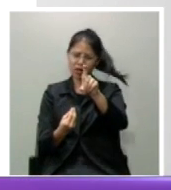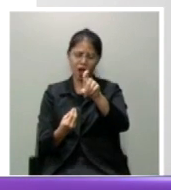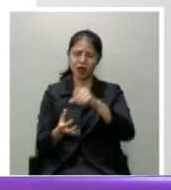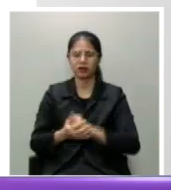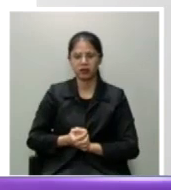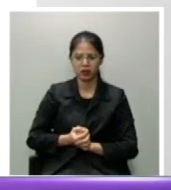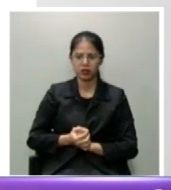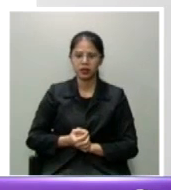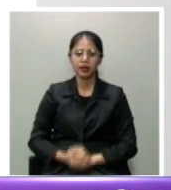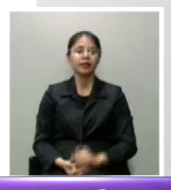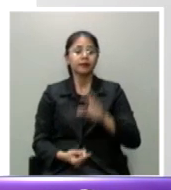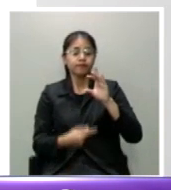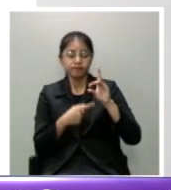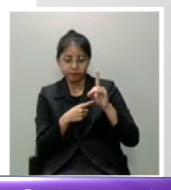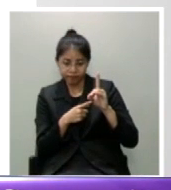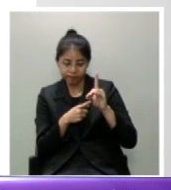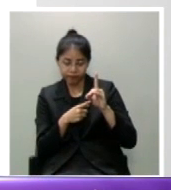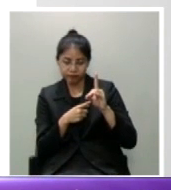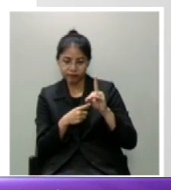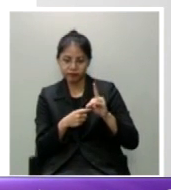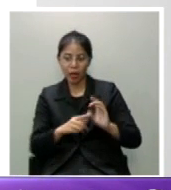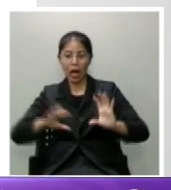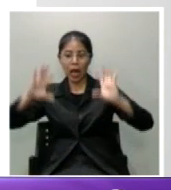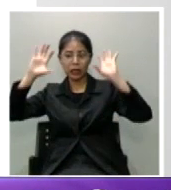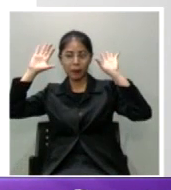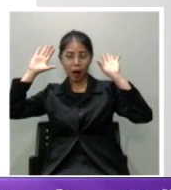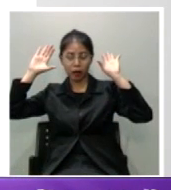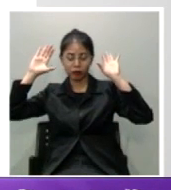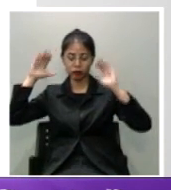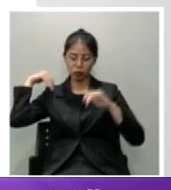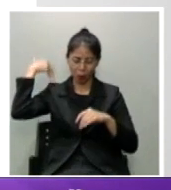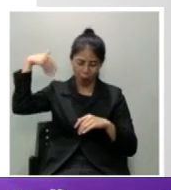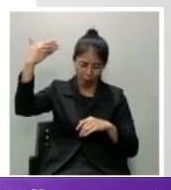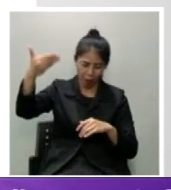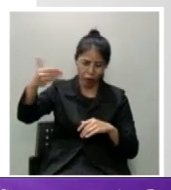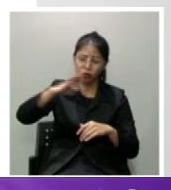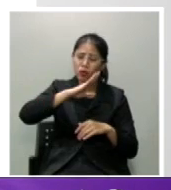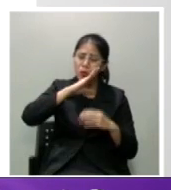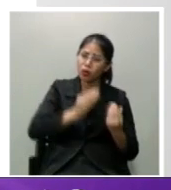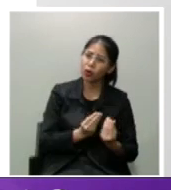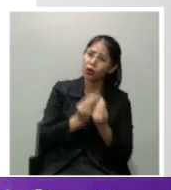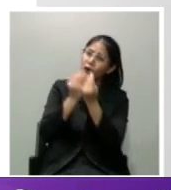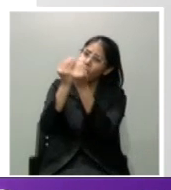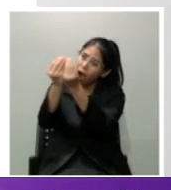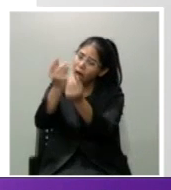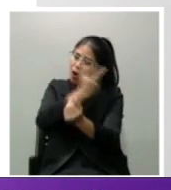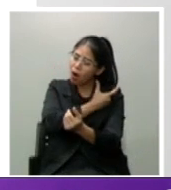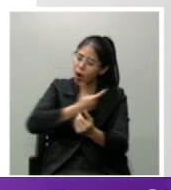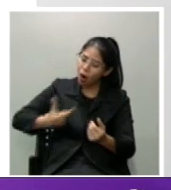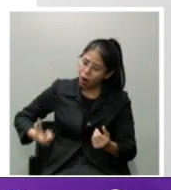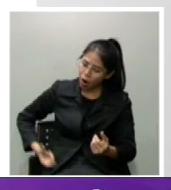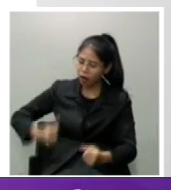ส่วนโซน D นั้นรัฐบาลในเวลาต่อมามีมติว่าเมื่อถวายแล้วก็ให้ทำเป็นสวนป่